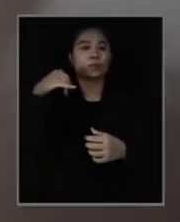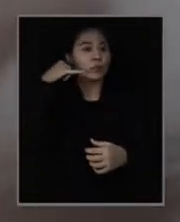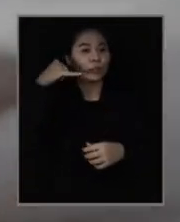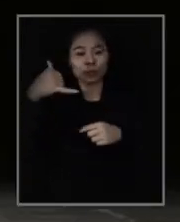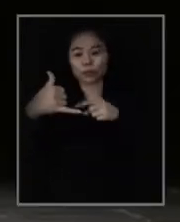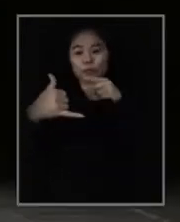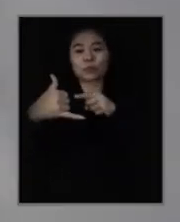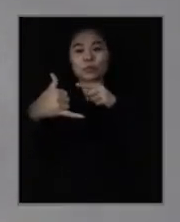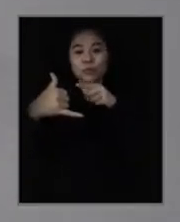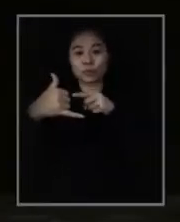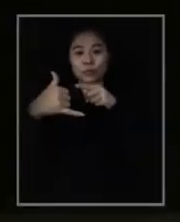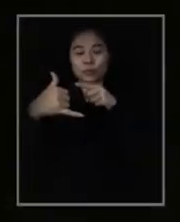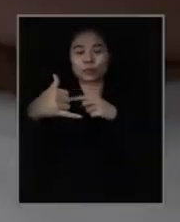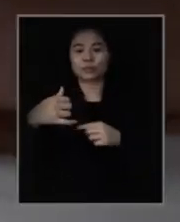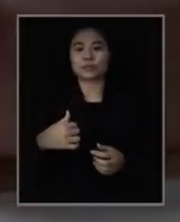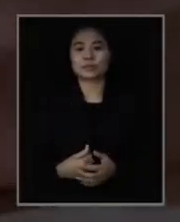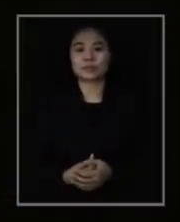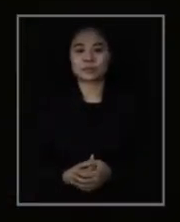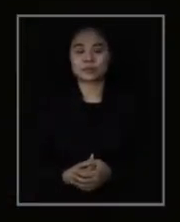ในมือถือของคุณแล้ว